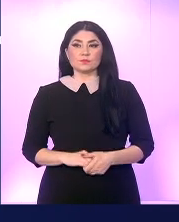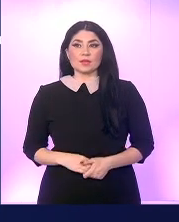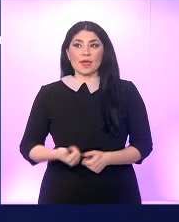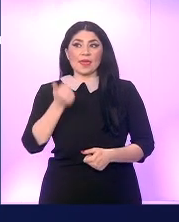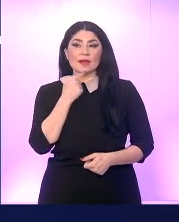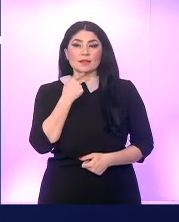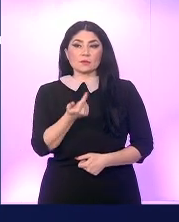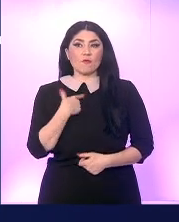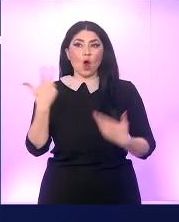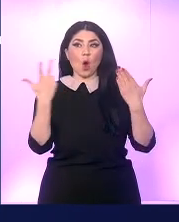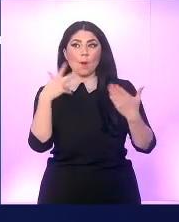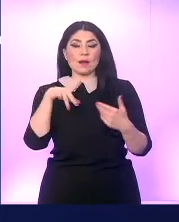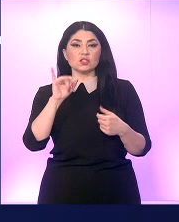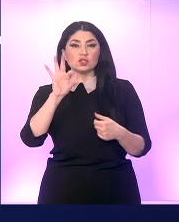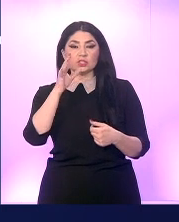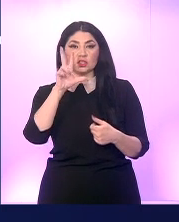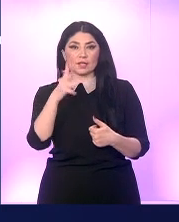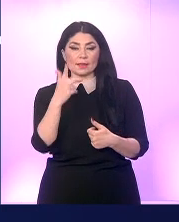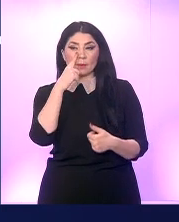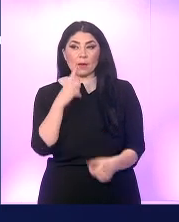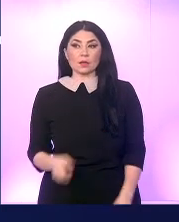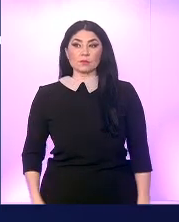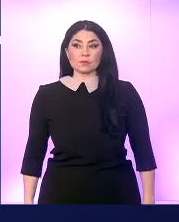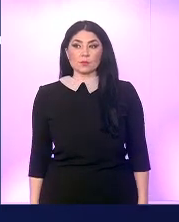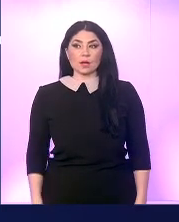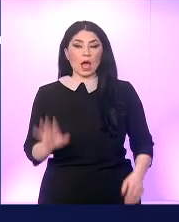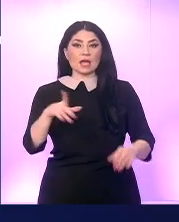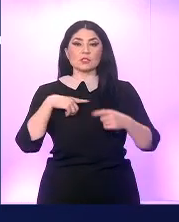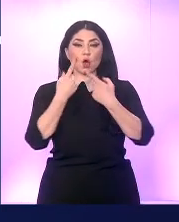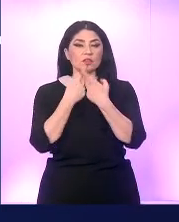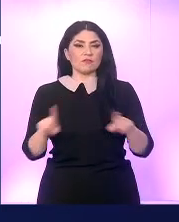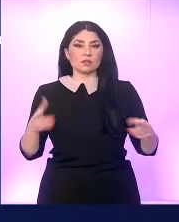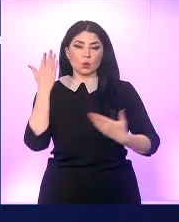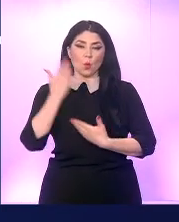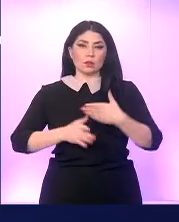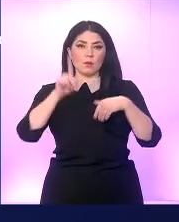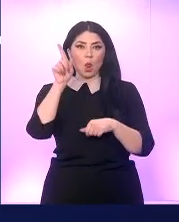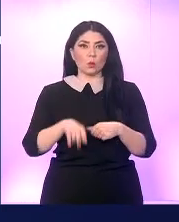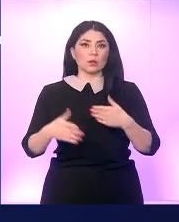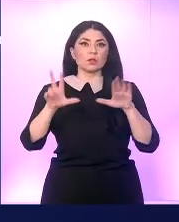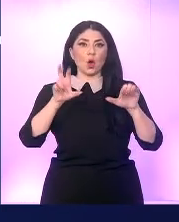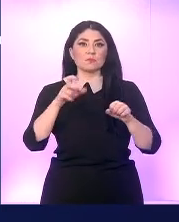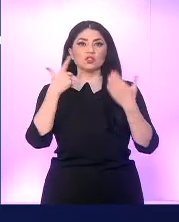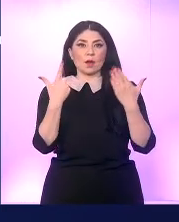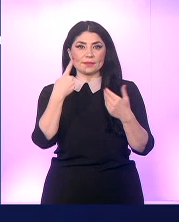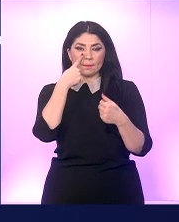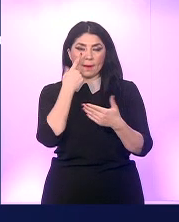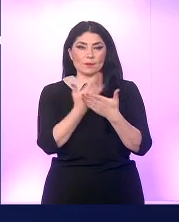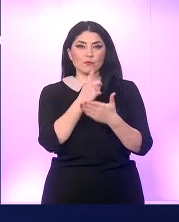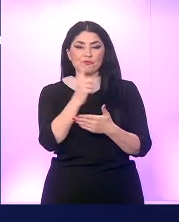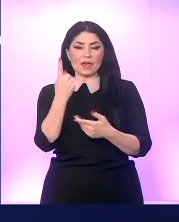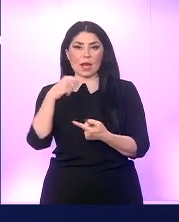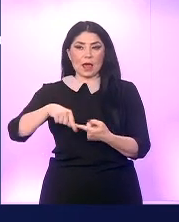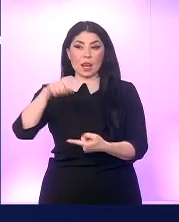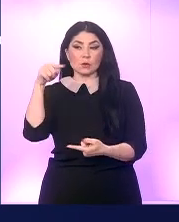spre exemplu, în jur de 8 lei și 53 de bani. Asta înseamnă o diferență în ultima lună de 87 de bani pentru fiecare